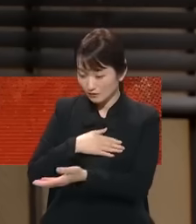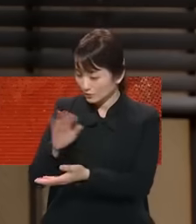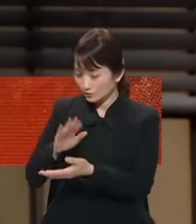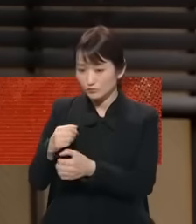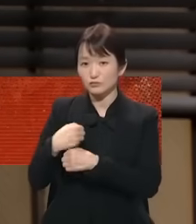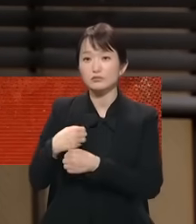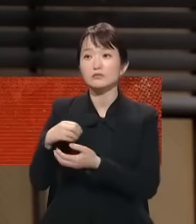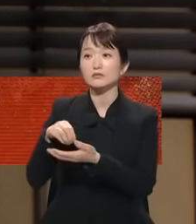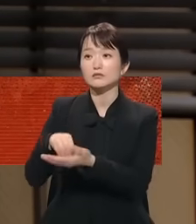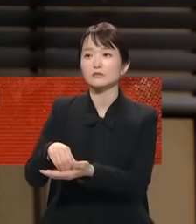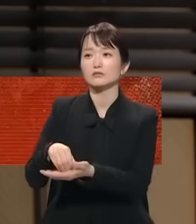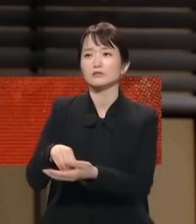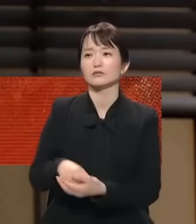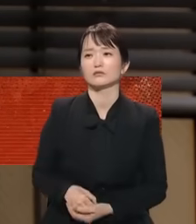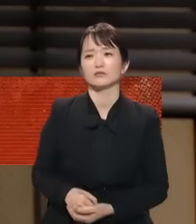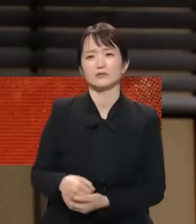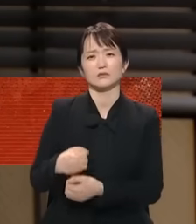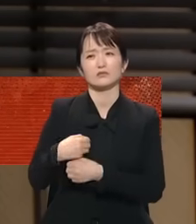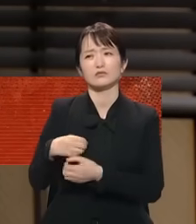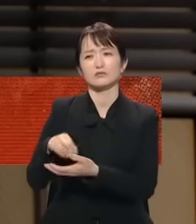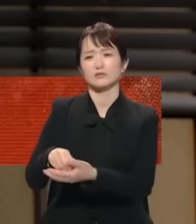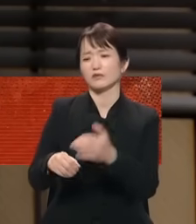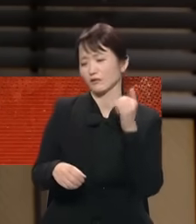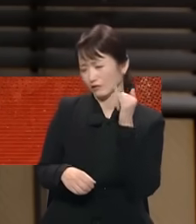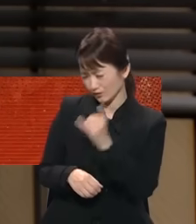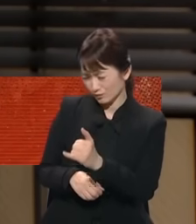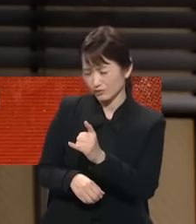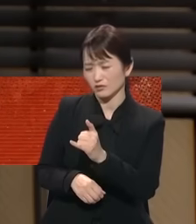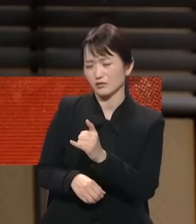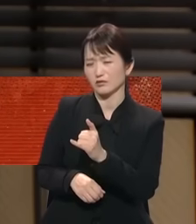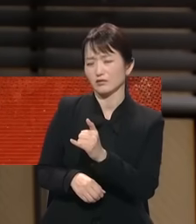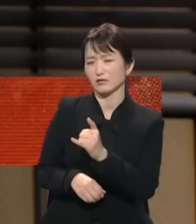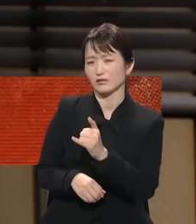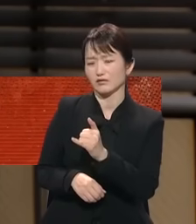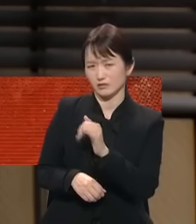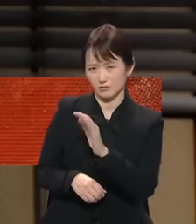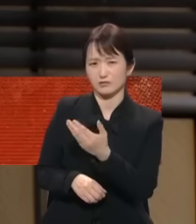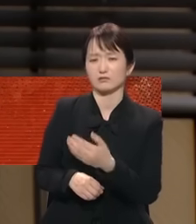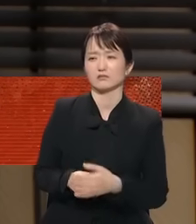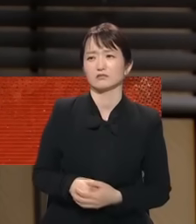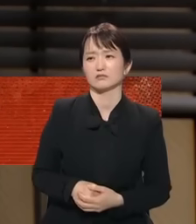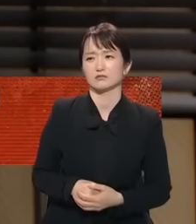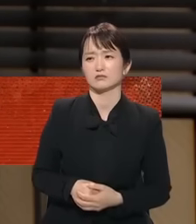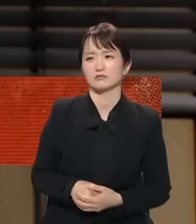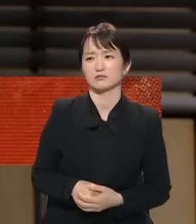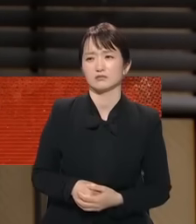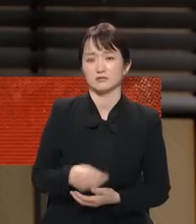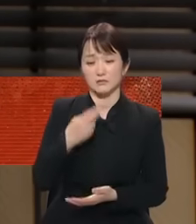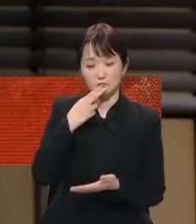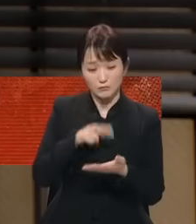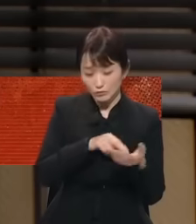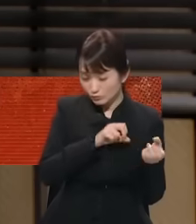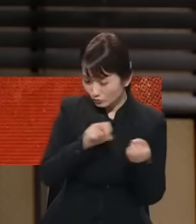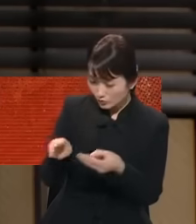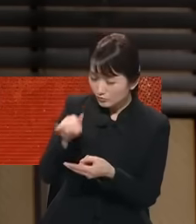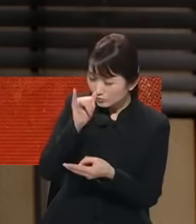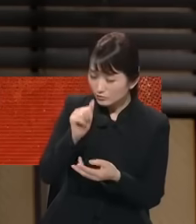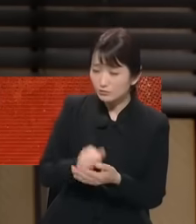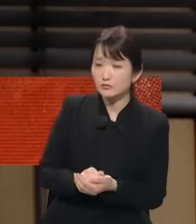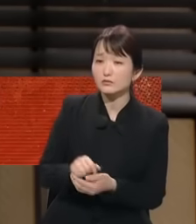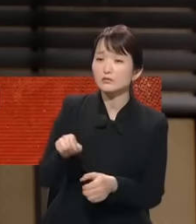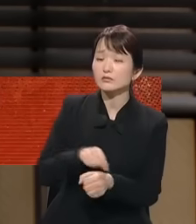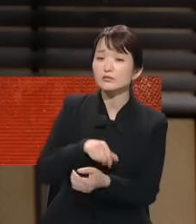있으니까. 군대 있어도 연락을 하면 마음 먹으면 어떻게 연락을 안 하니까. 맞아요. 뭐 지금 편지를 보낼 수도 있고 이게 딱